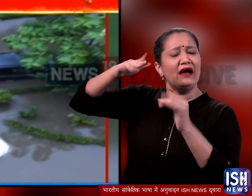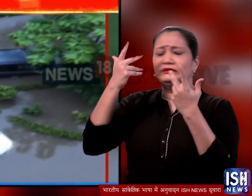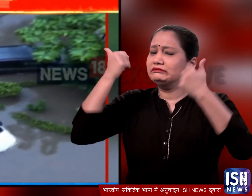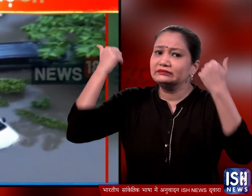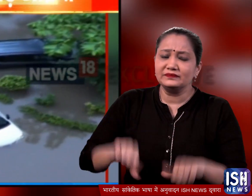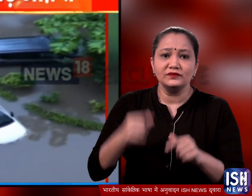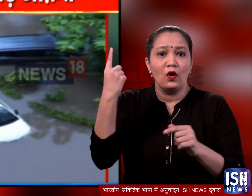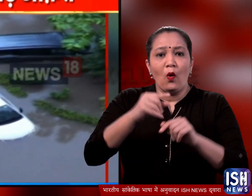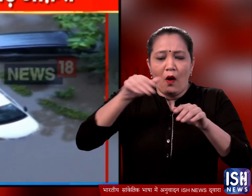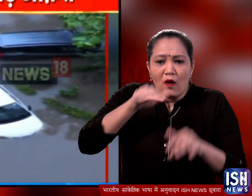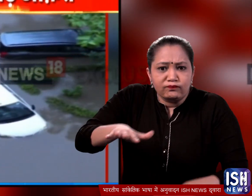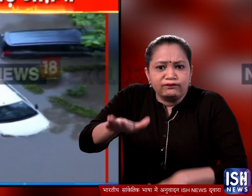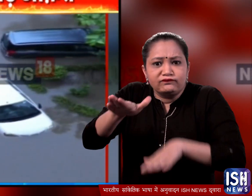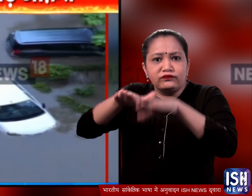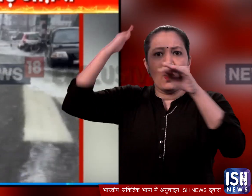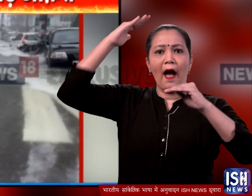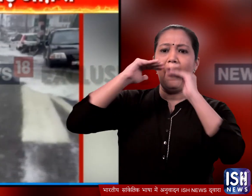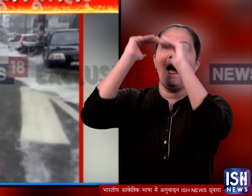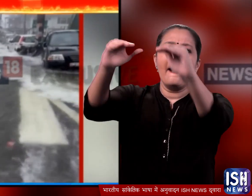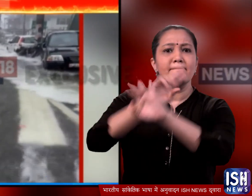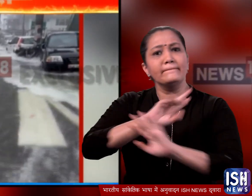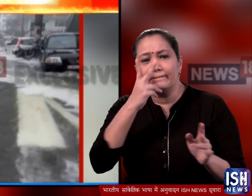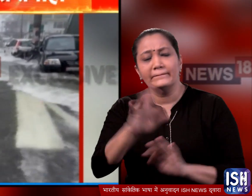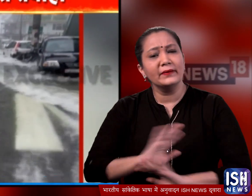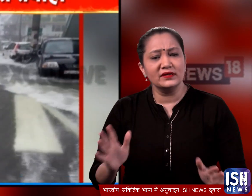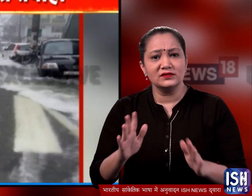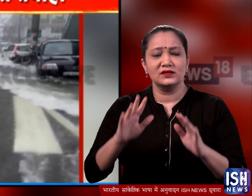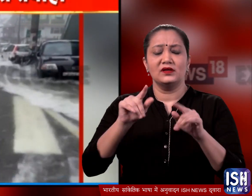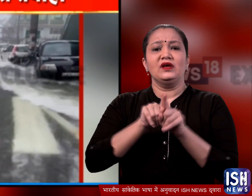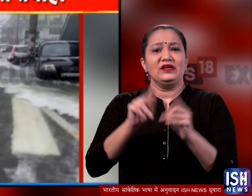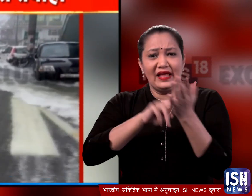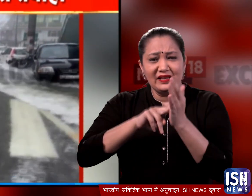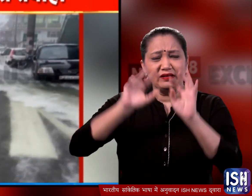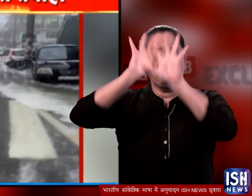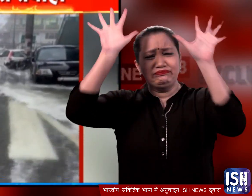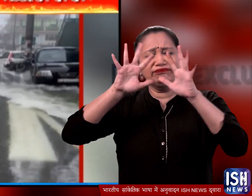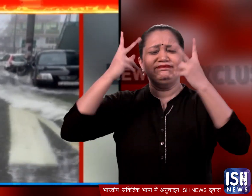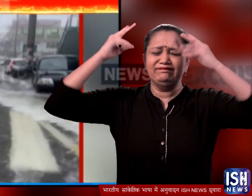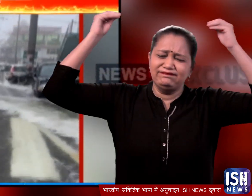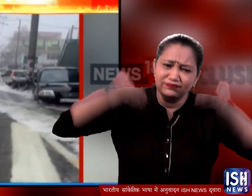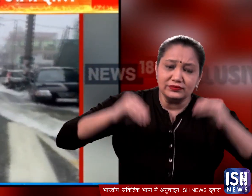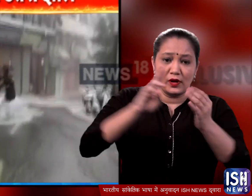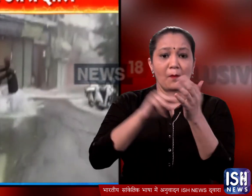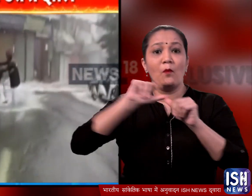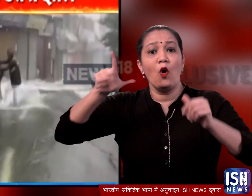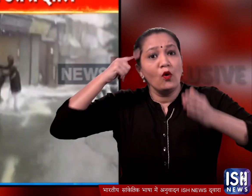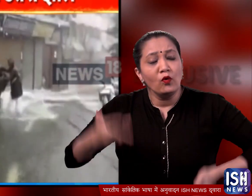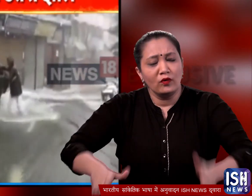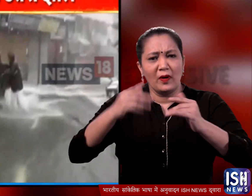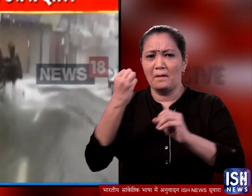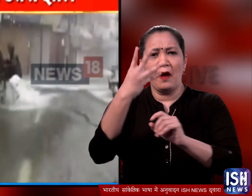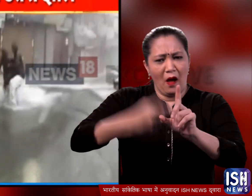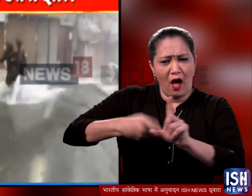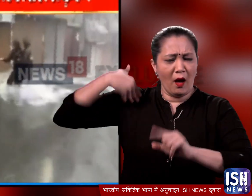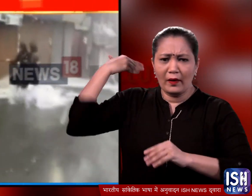गाड़ियों की तो केवल छत ही पानी से बाहर दिखने लगी। नैनीताल में बादलों के ब्रेक इस कदर फेल हुए कि मॉल रोड पर भी पानी पहुंच गया। कई साल बाद